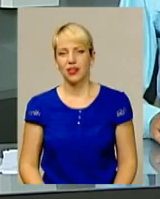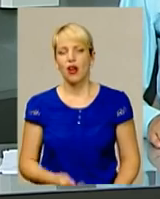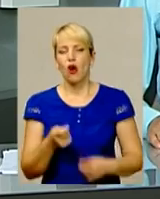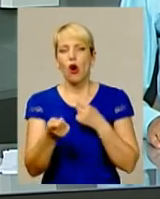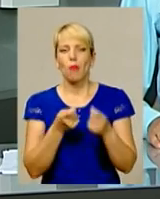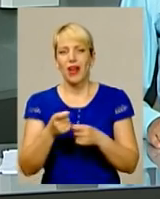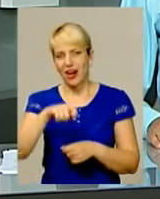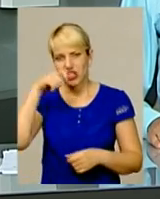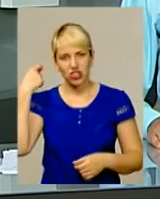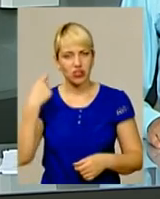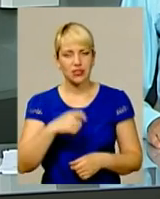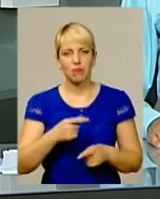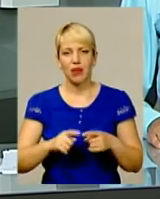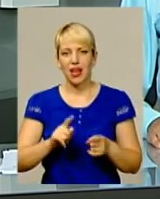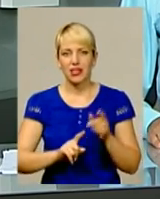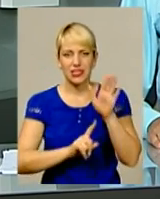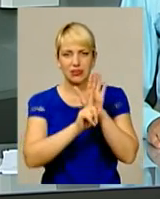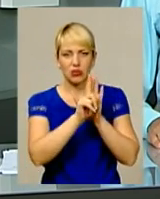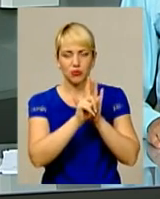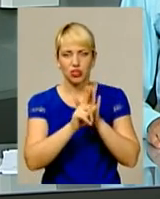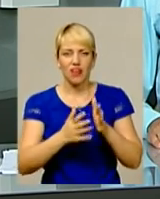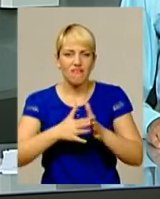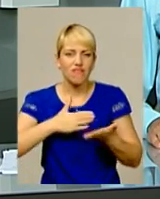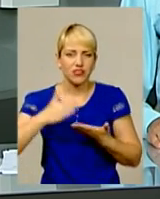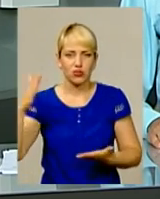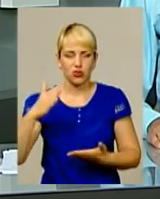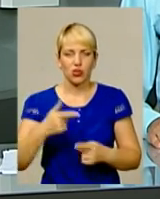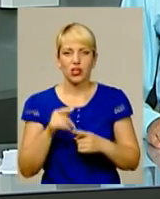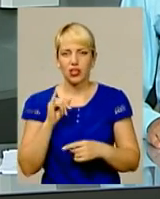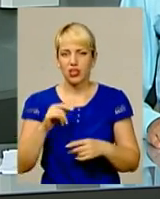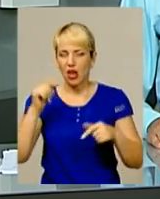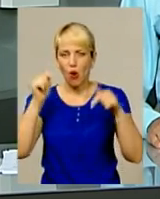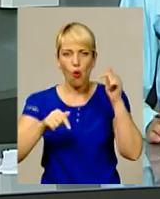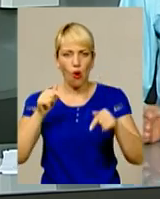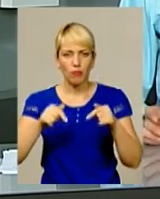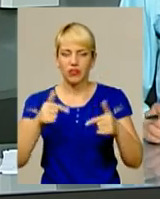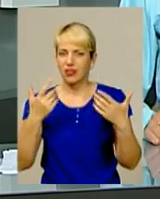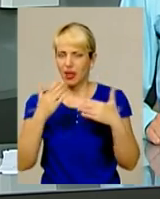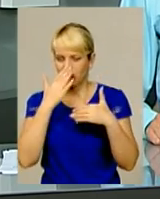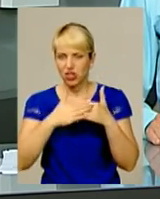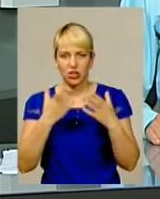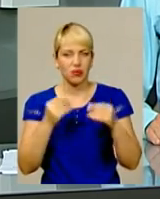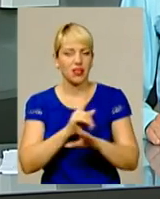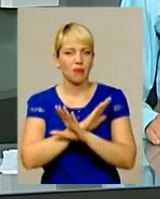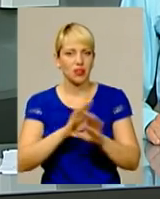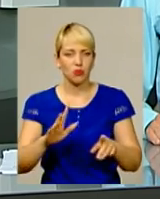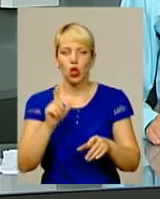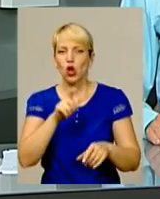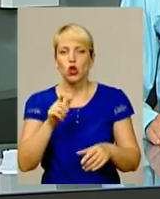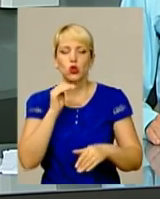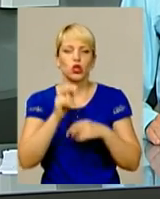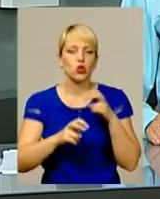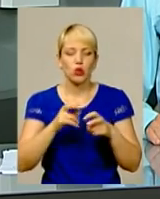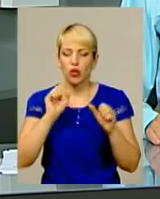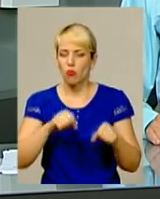Обережно, спека, стовпчики термометрів сягають високих позначок і опадів найближчими днями не очікується. Тому люди шукають